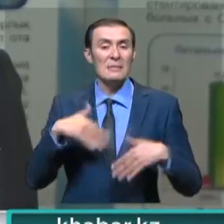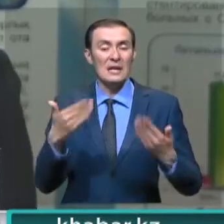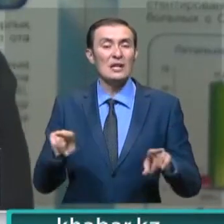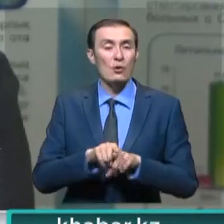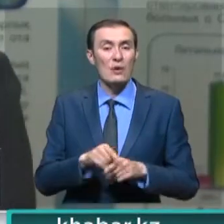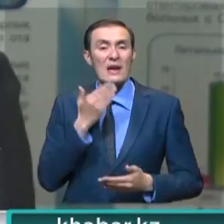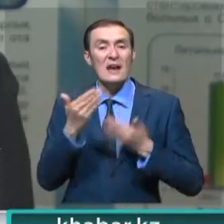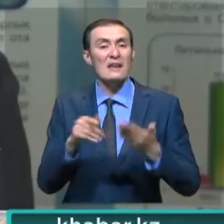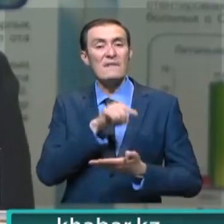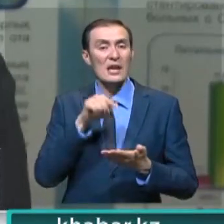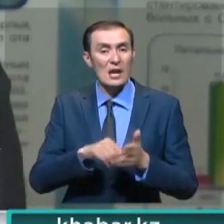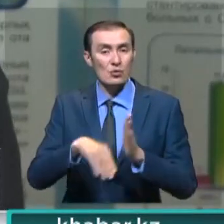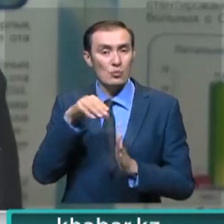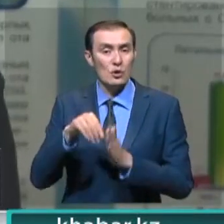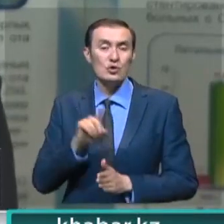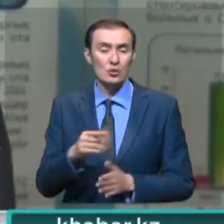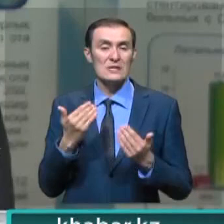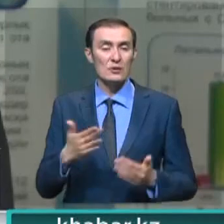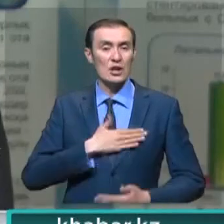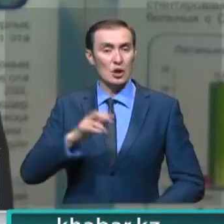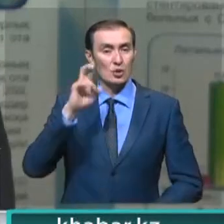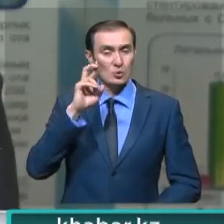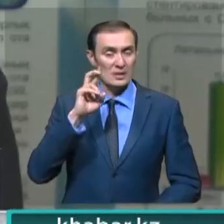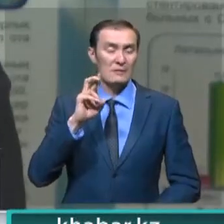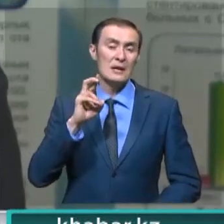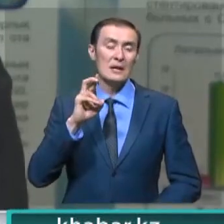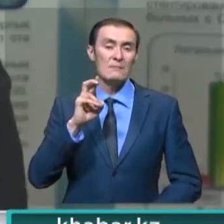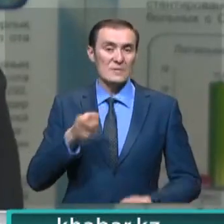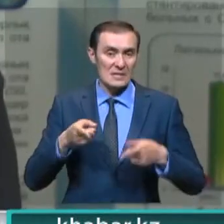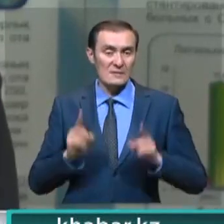референдума, показывает, что действительно сегодня наше государство, оно действительно слышащее.